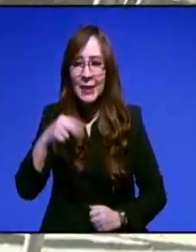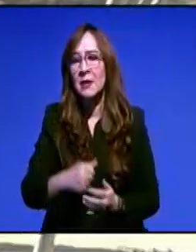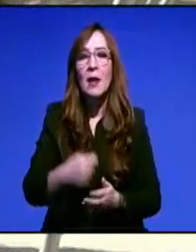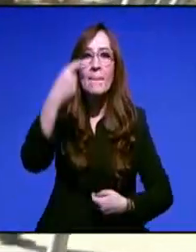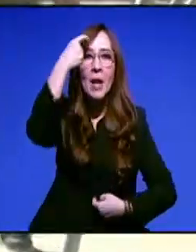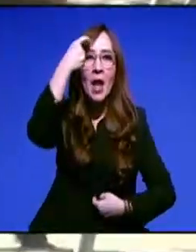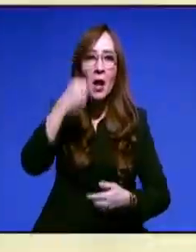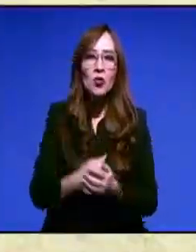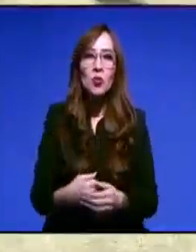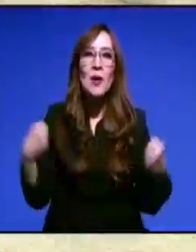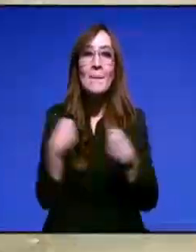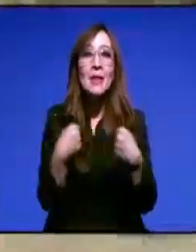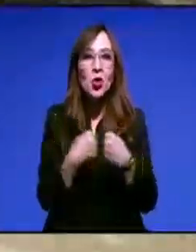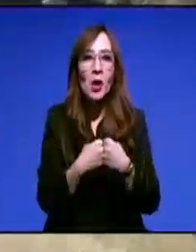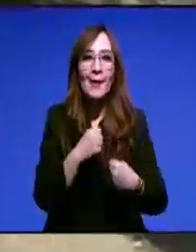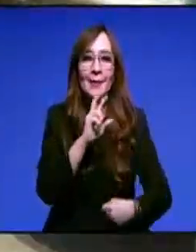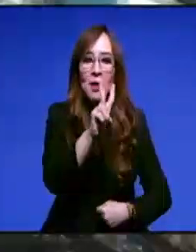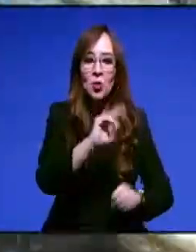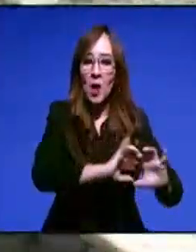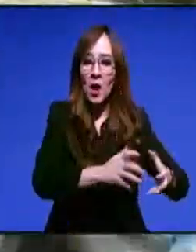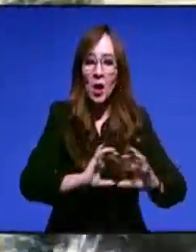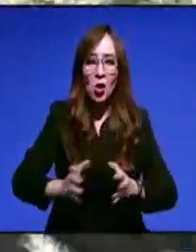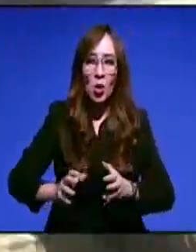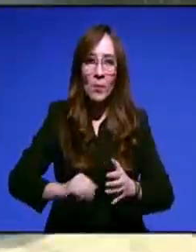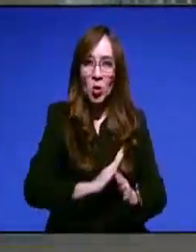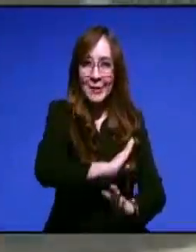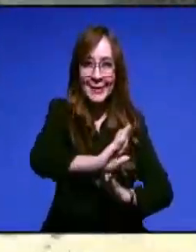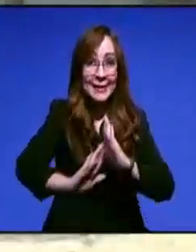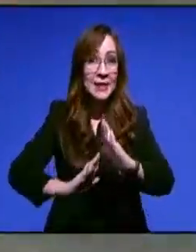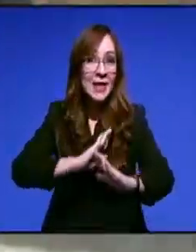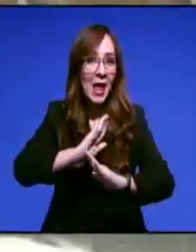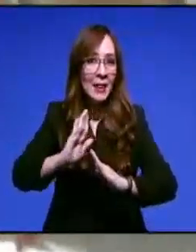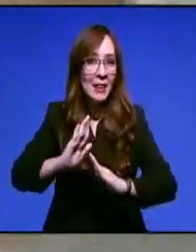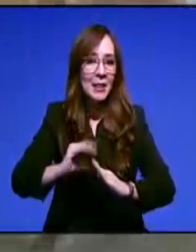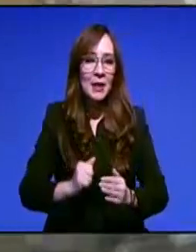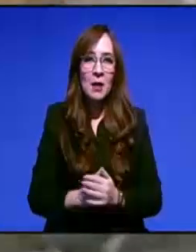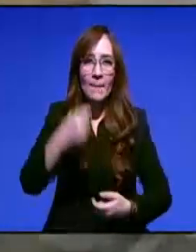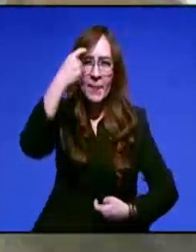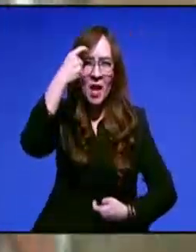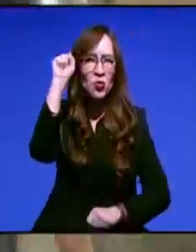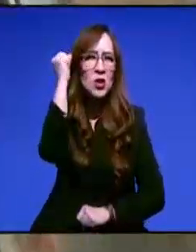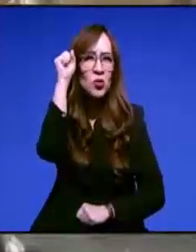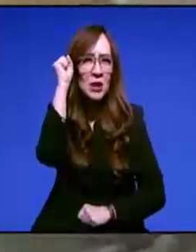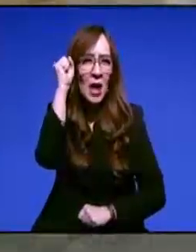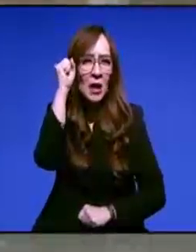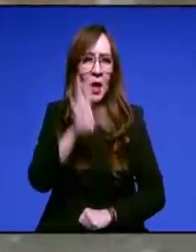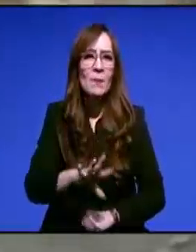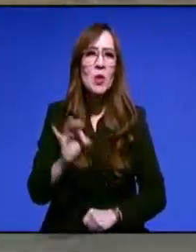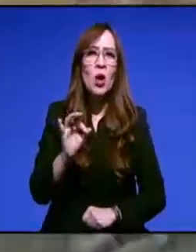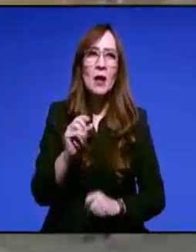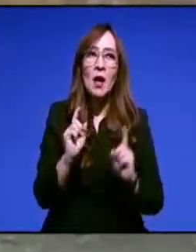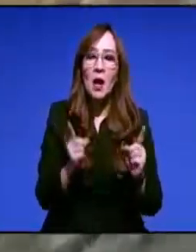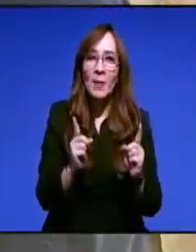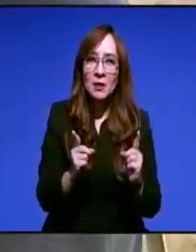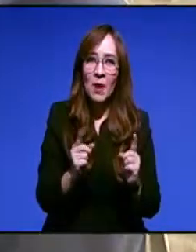dua perguruan silat yang terjadi minggu kemarin. Polisi sempat kesulitan menemukan pelaku karena keluarga menyebut ia sedang